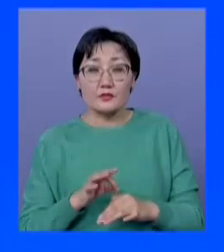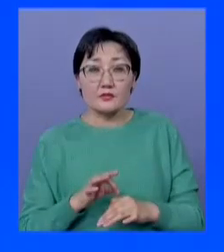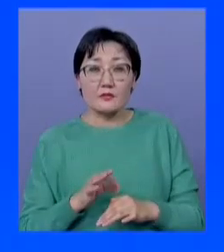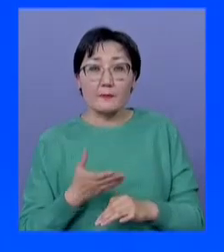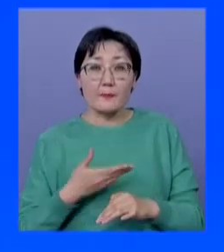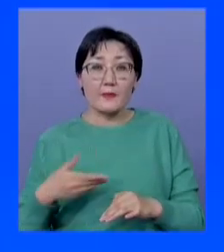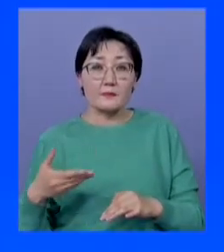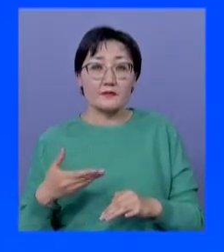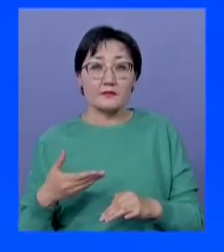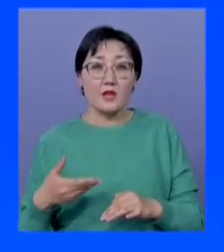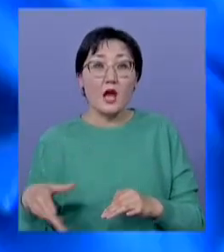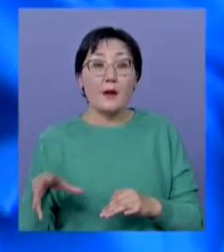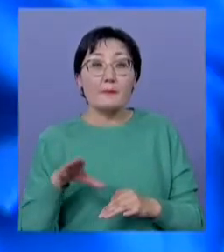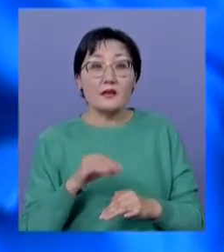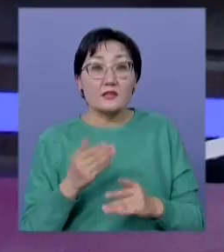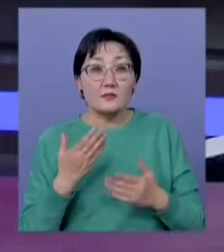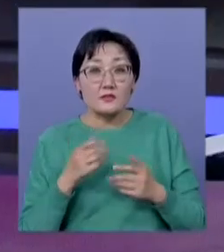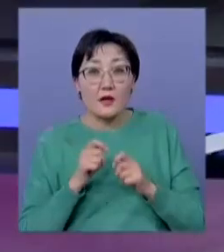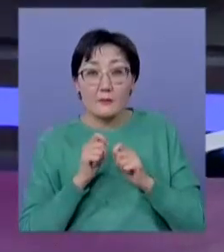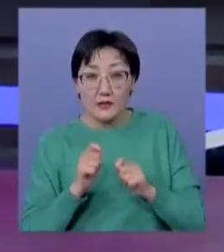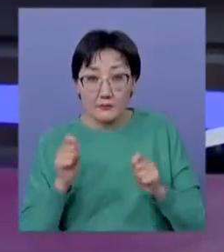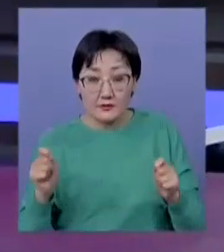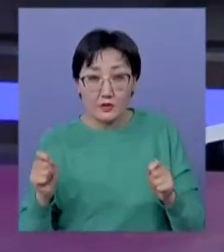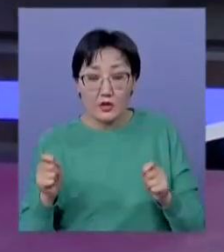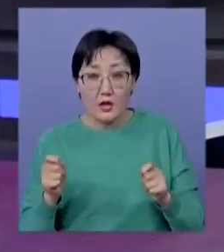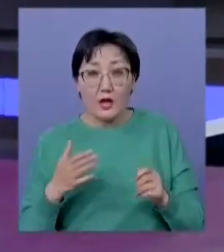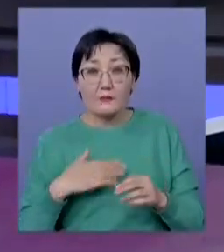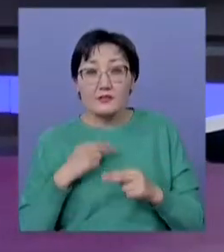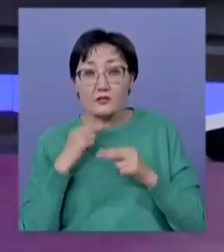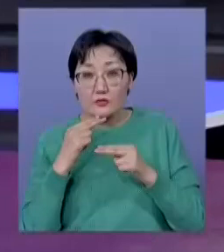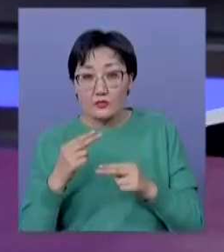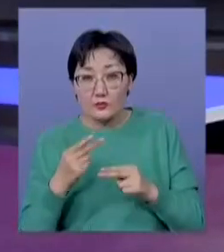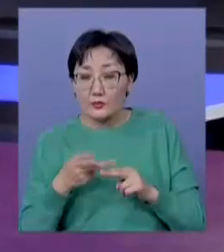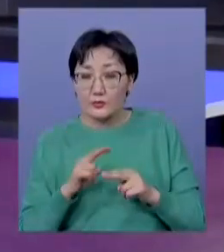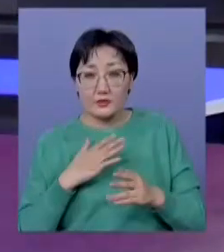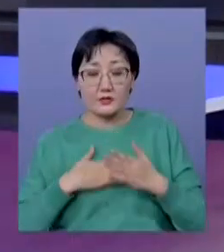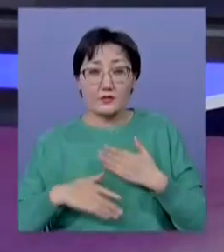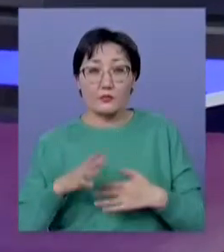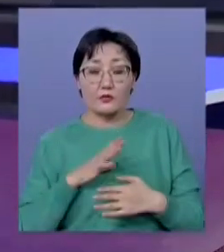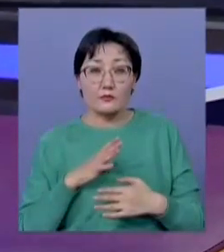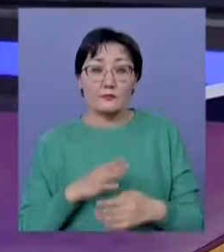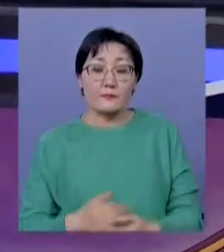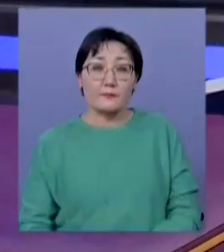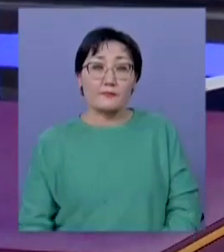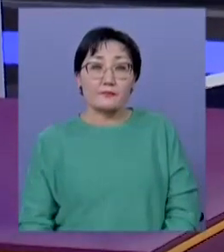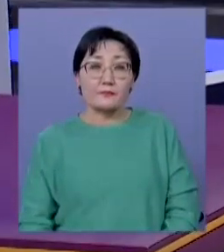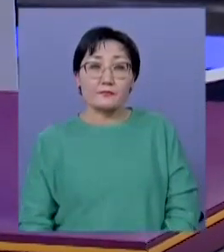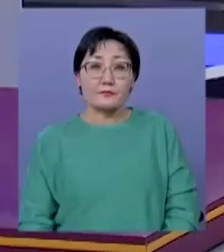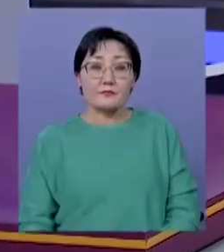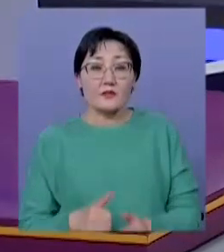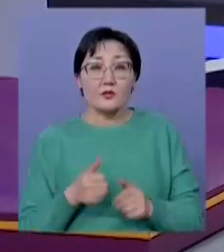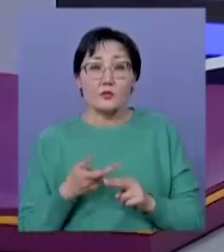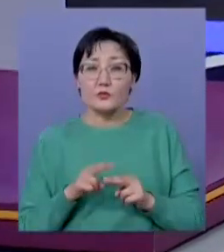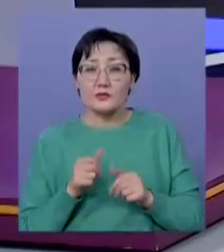Біз барлығымызды марапаттап, бізге көңіл бөлгеніне өте риза болдым. Негізінде өте